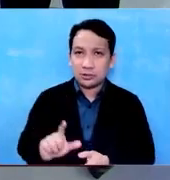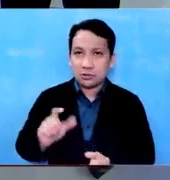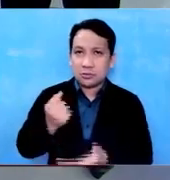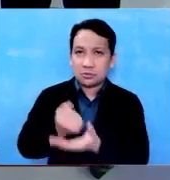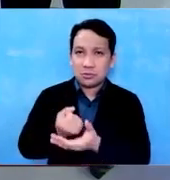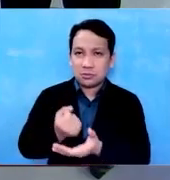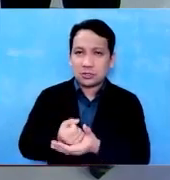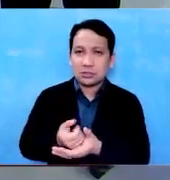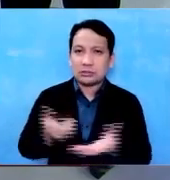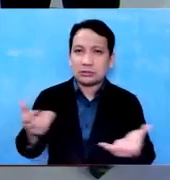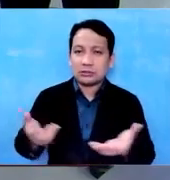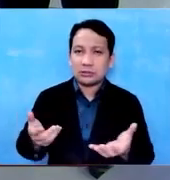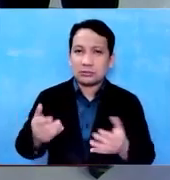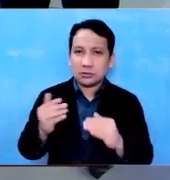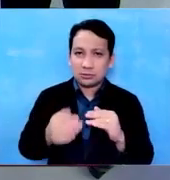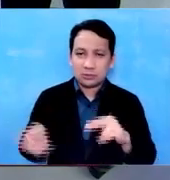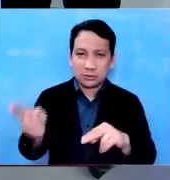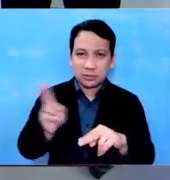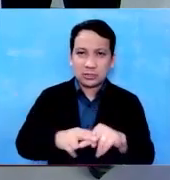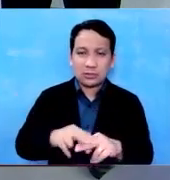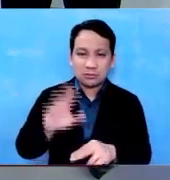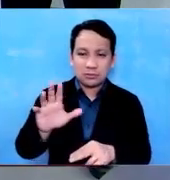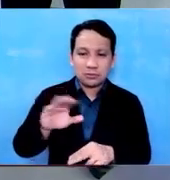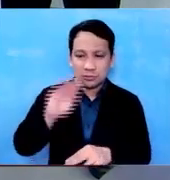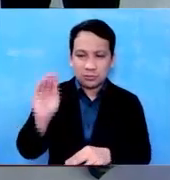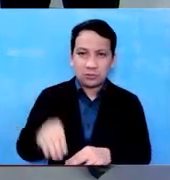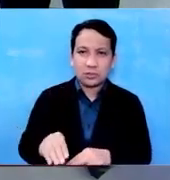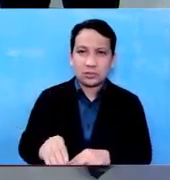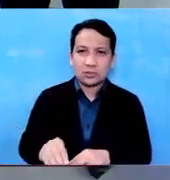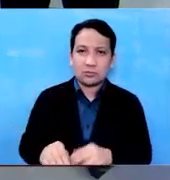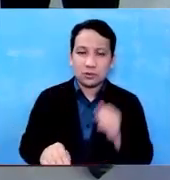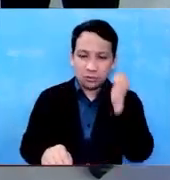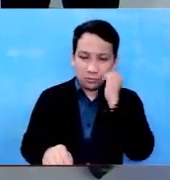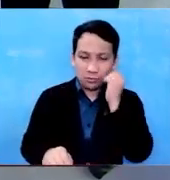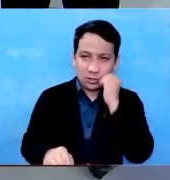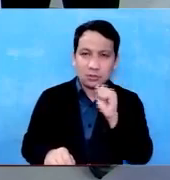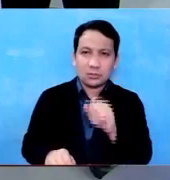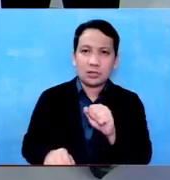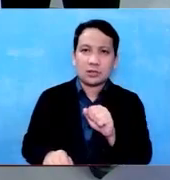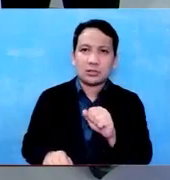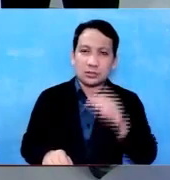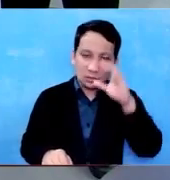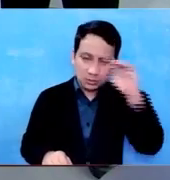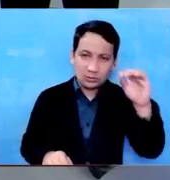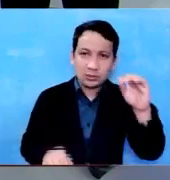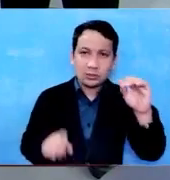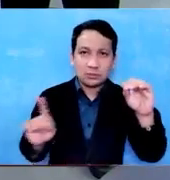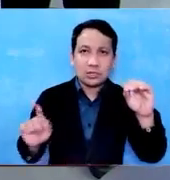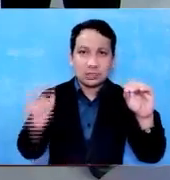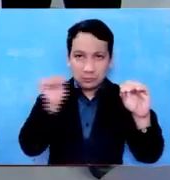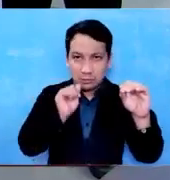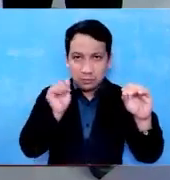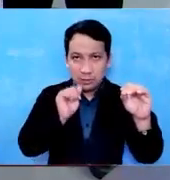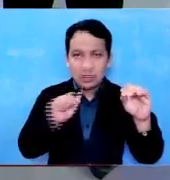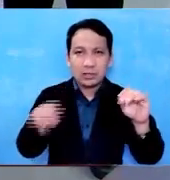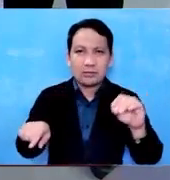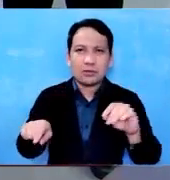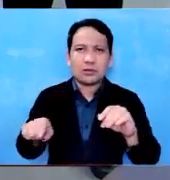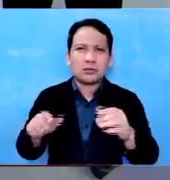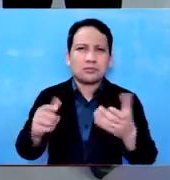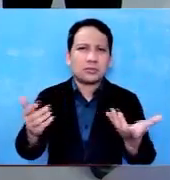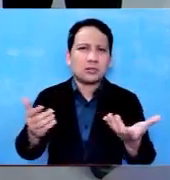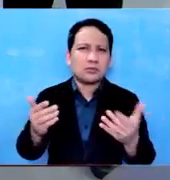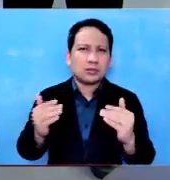ay mas mataas ang 50% ang arawang sweldo ng lalaki kumpara po sa babae. Pero naman sa mga mataas